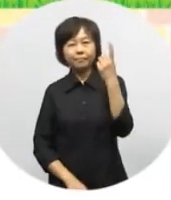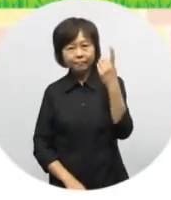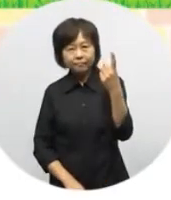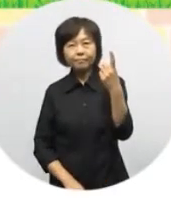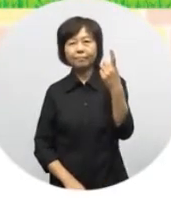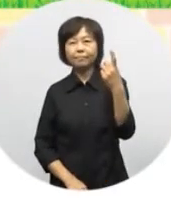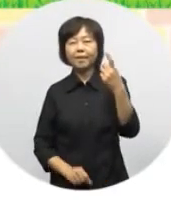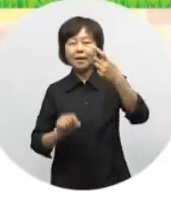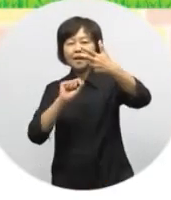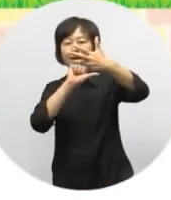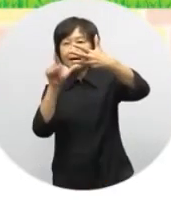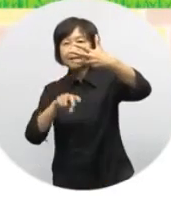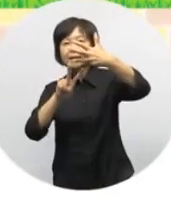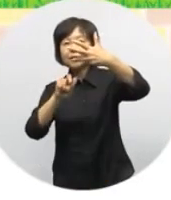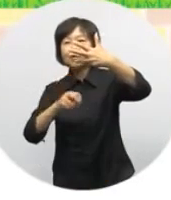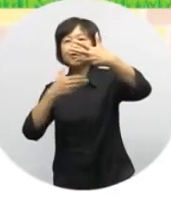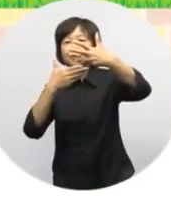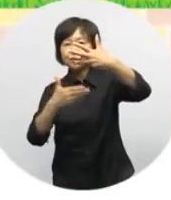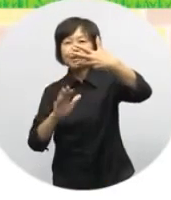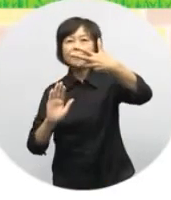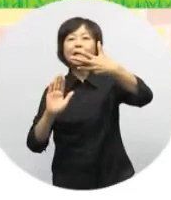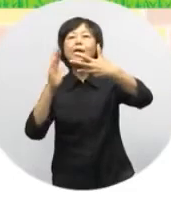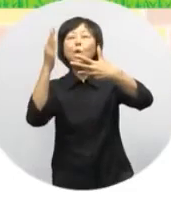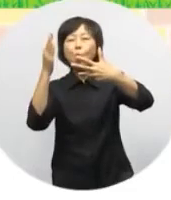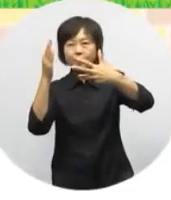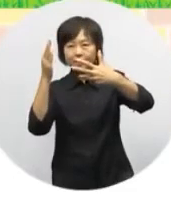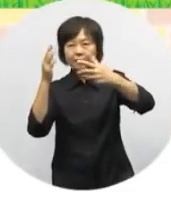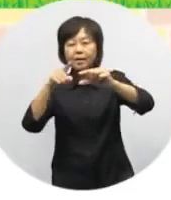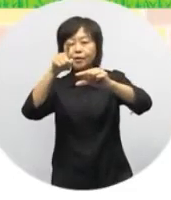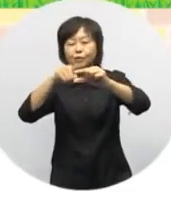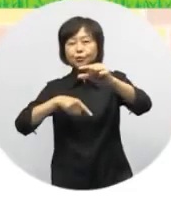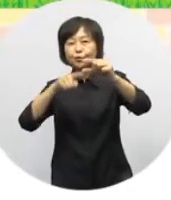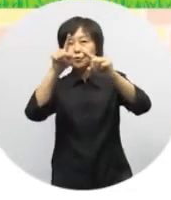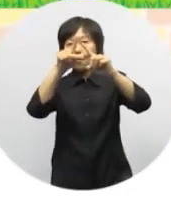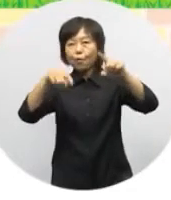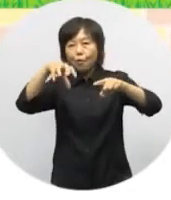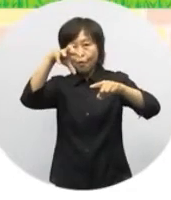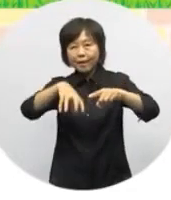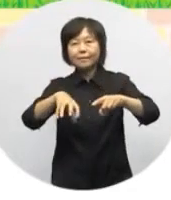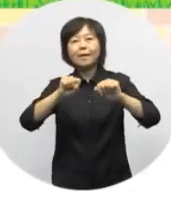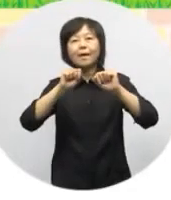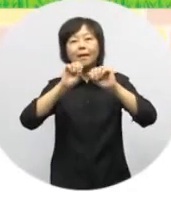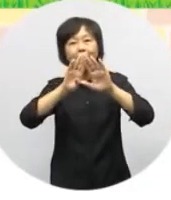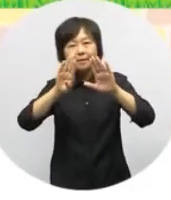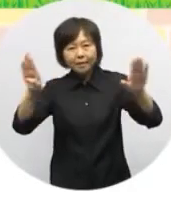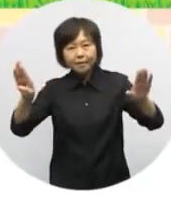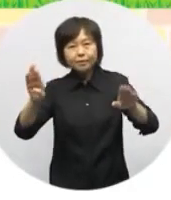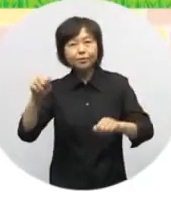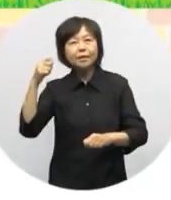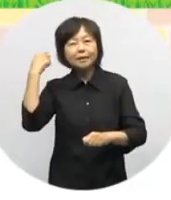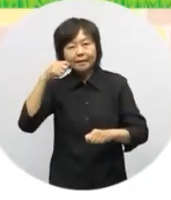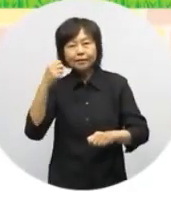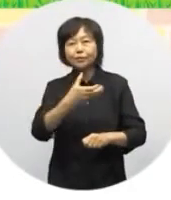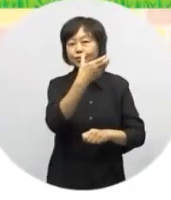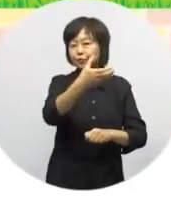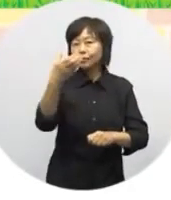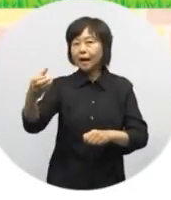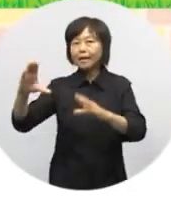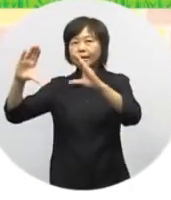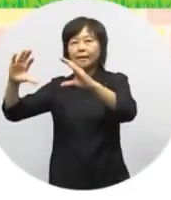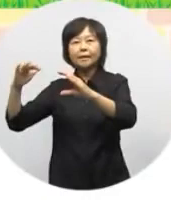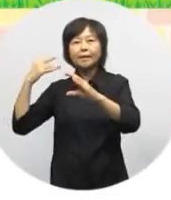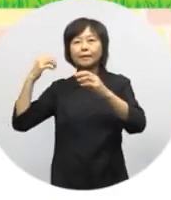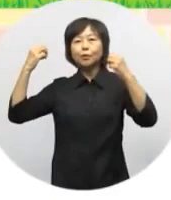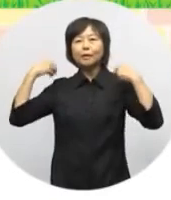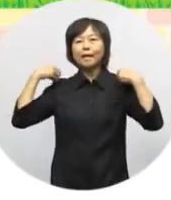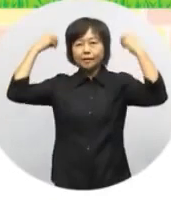まずは8月29日火曜日、中央公園で開催される夏季巡回ラジオ体